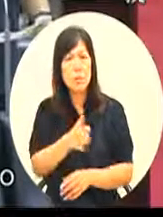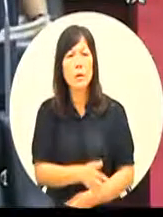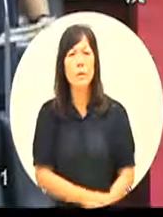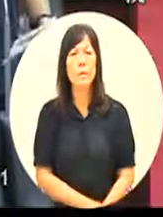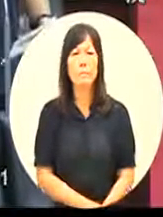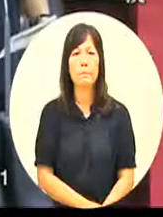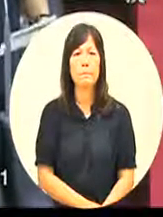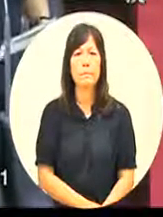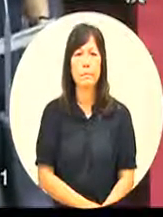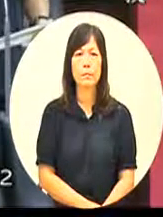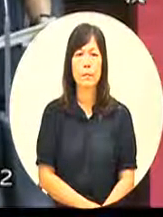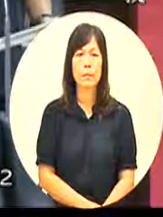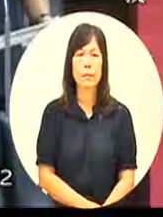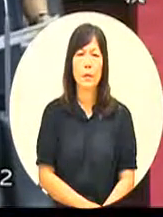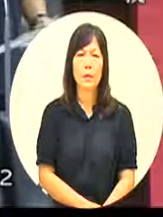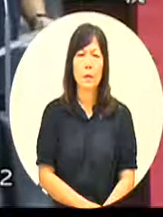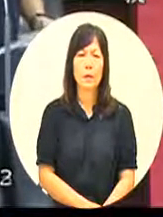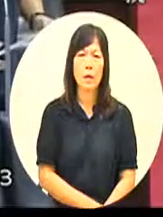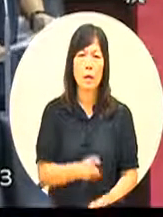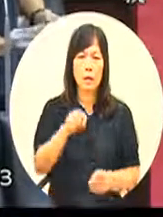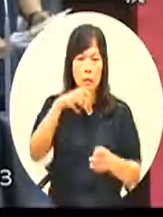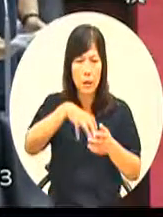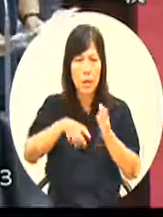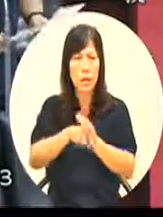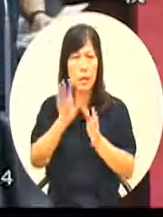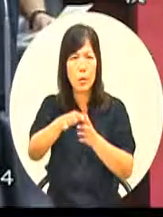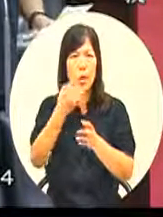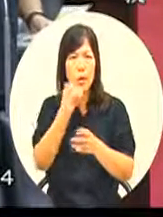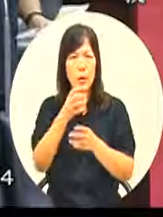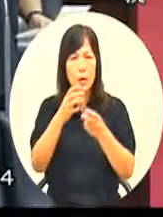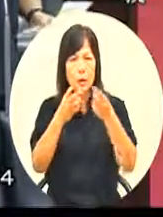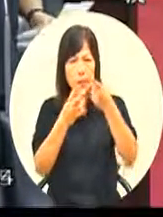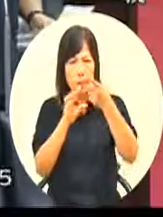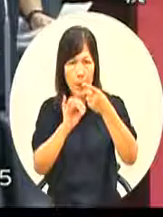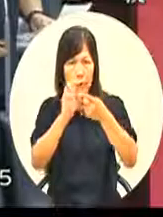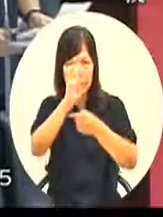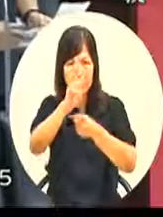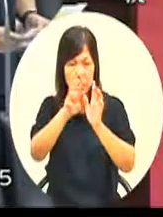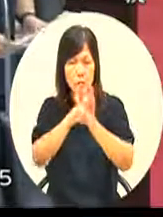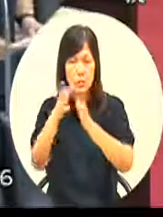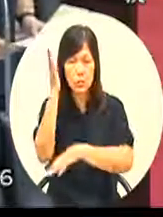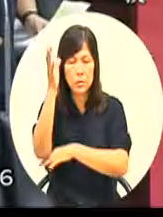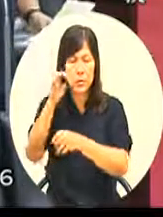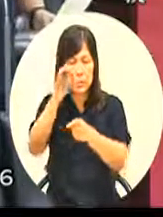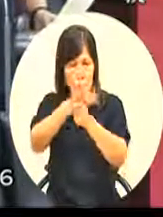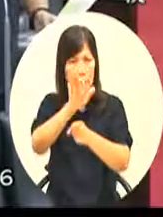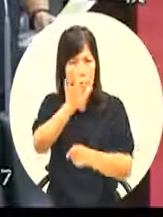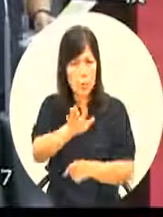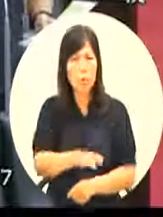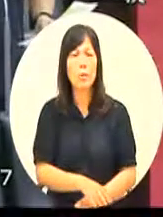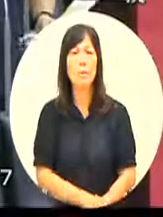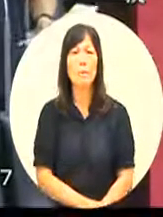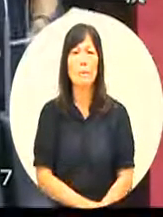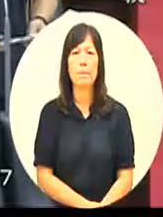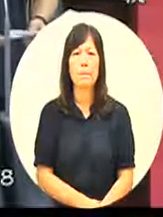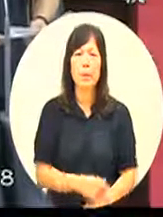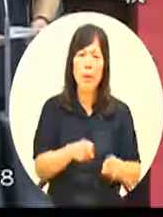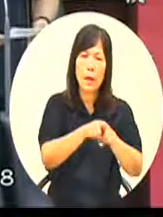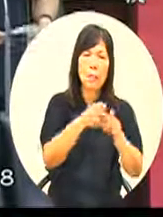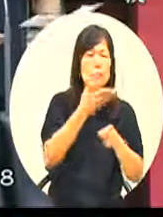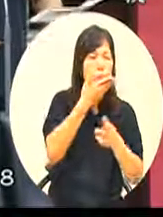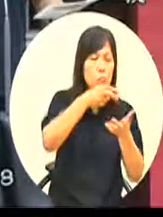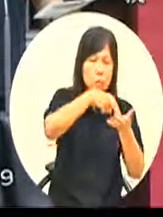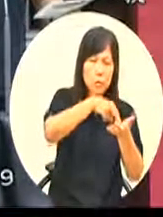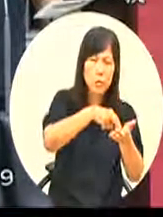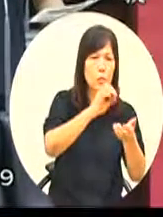5000到8500块左右，因为里面含了有30%的我们市政府给他的补助。那私立幼稚园就不一